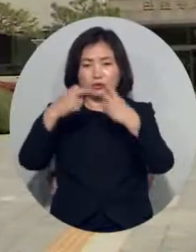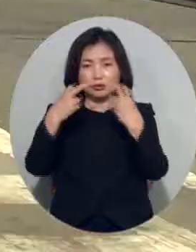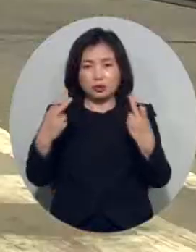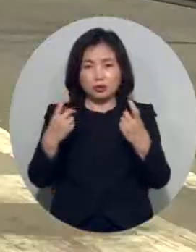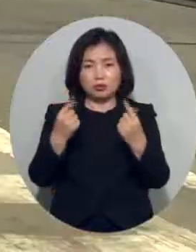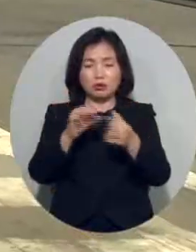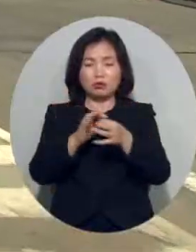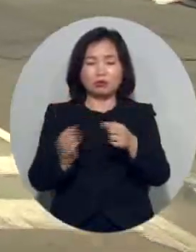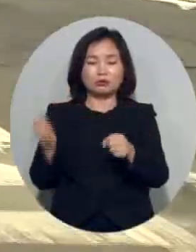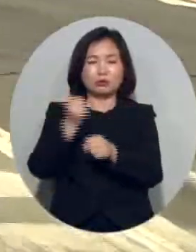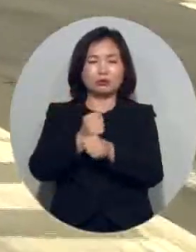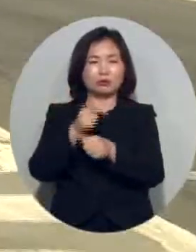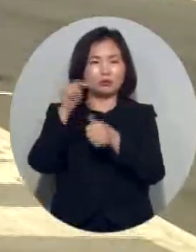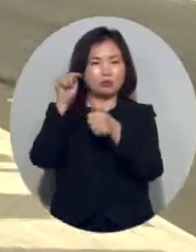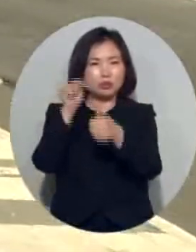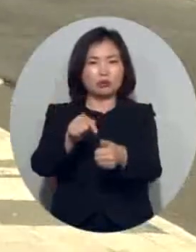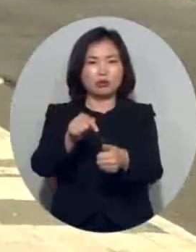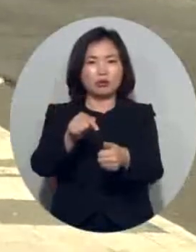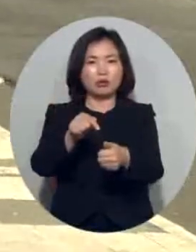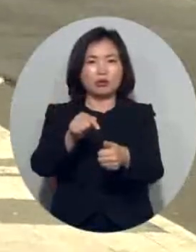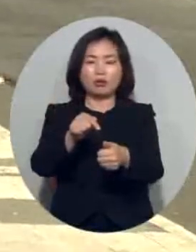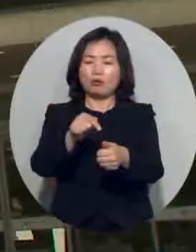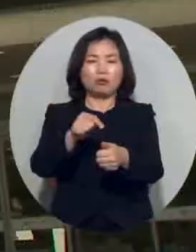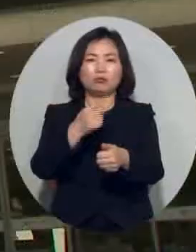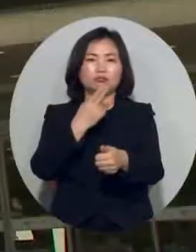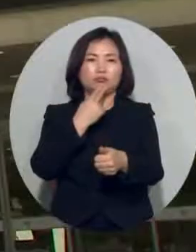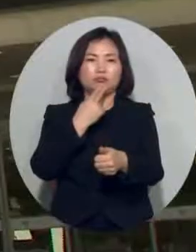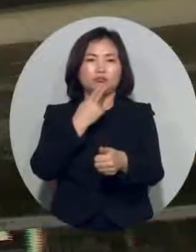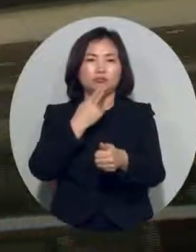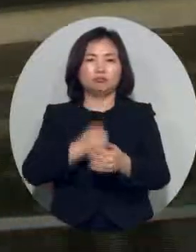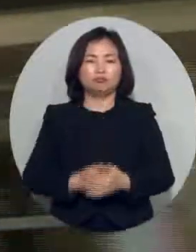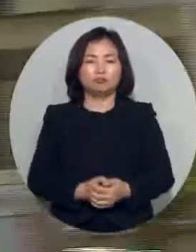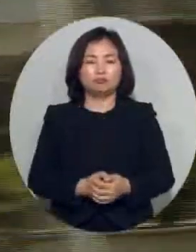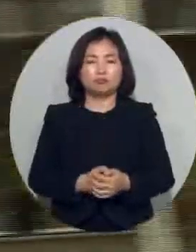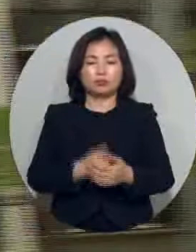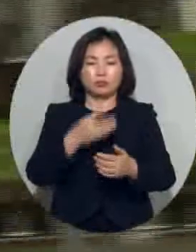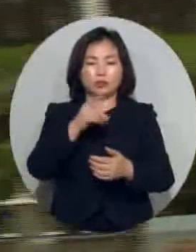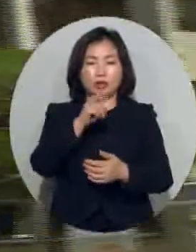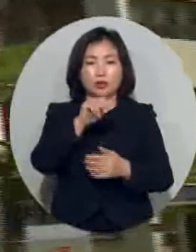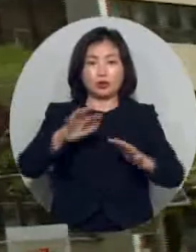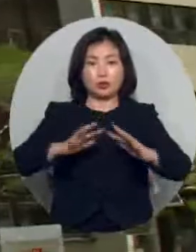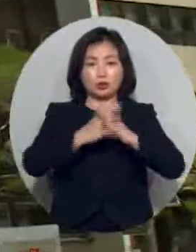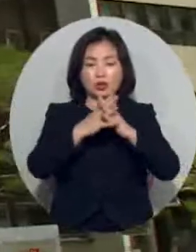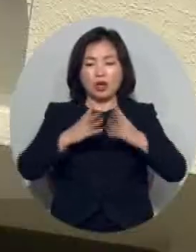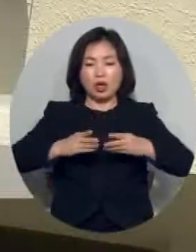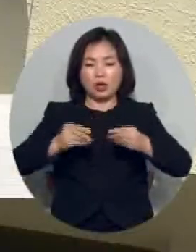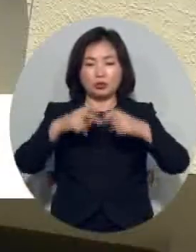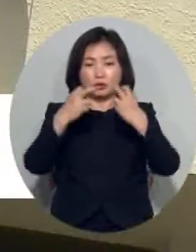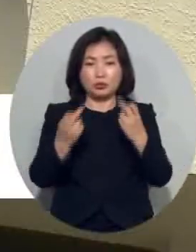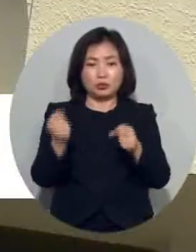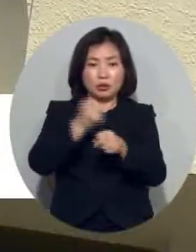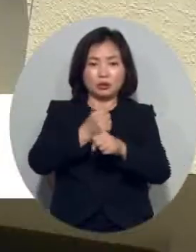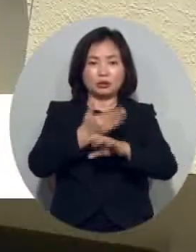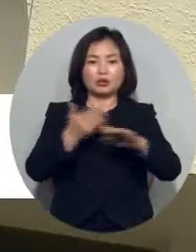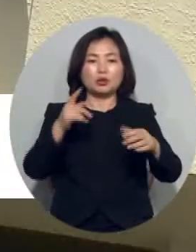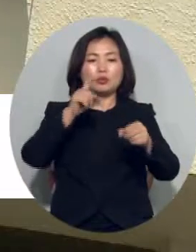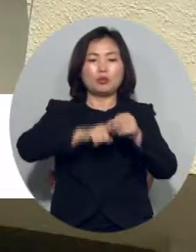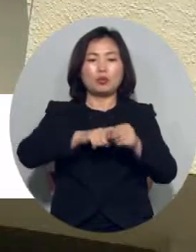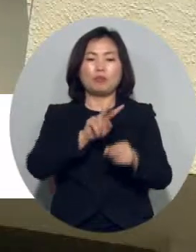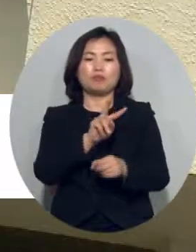대해 원상복구 이행 명령은 내리지 않았습니다. 태영 건설이 훼손된 산림을 다른